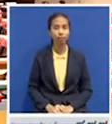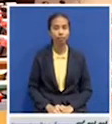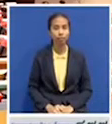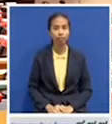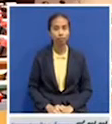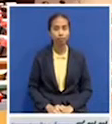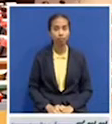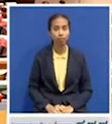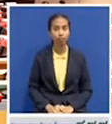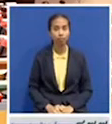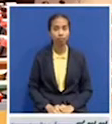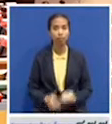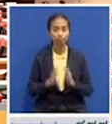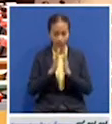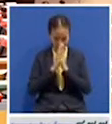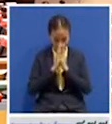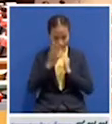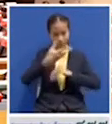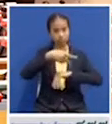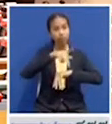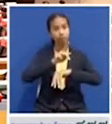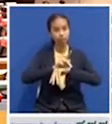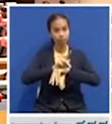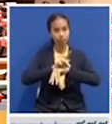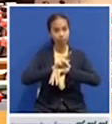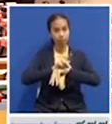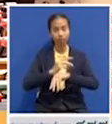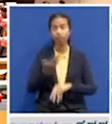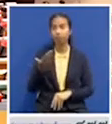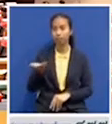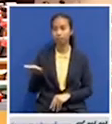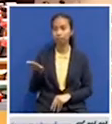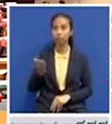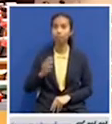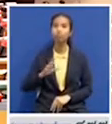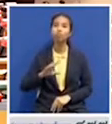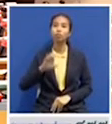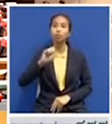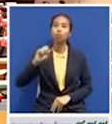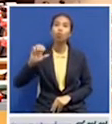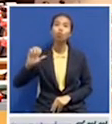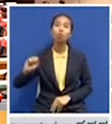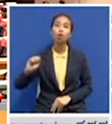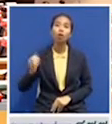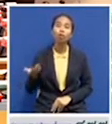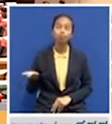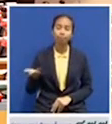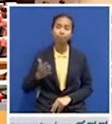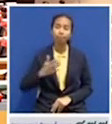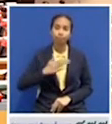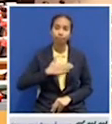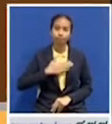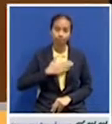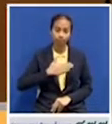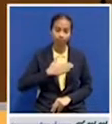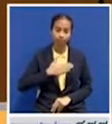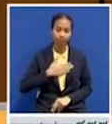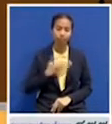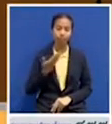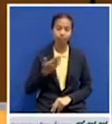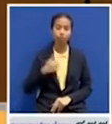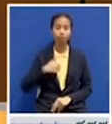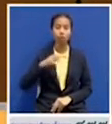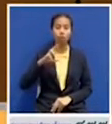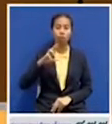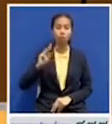กับเรียนท่านประธานสภาที่เคารพท่านสมาชิกท่านสมาชิกป่าผู้แทนราษฎรผู้ทรงเกียรติครับกับผมนายกฤษดาบุญราชรั